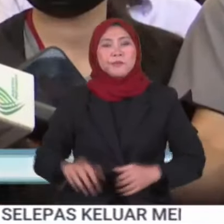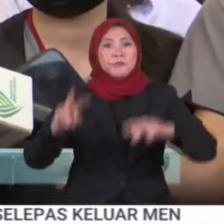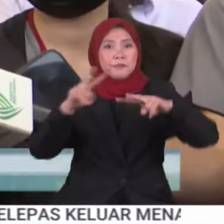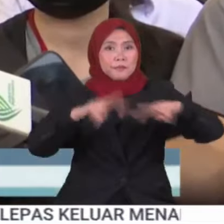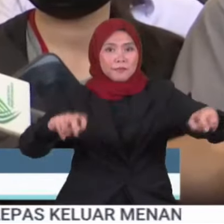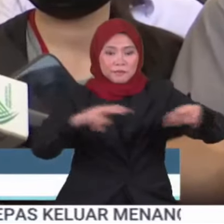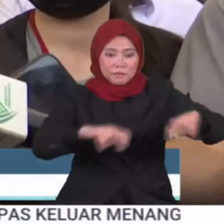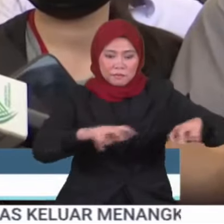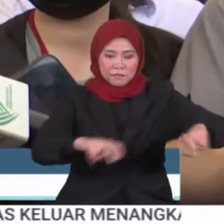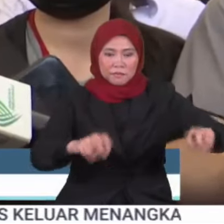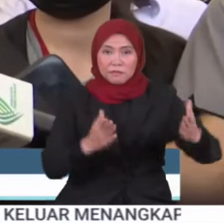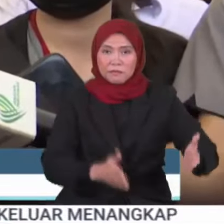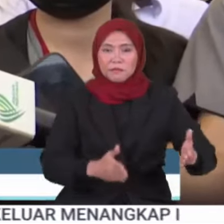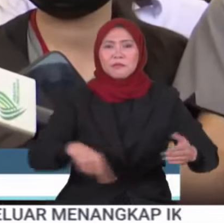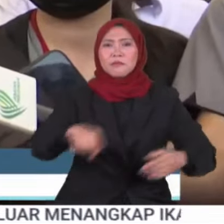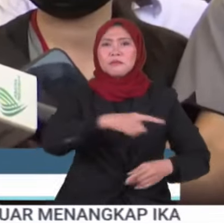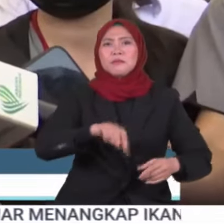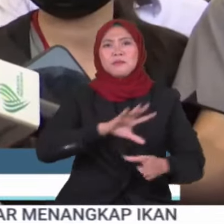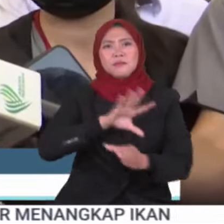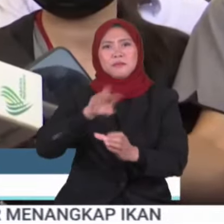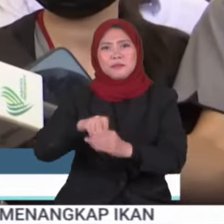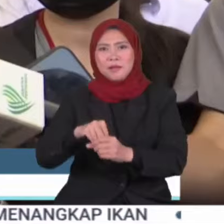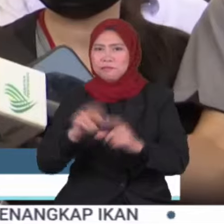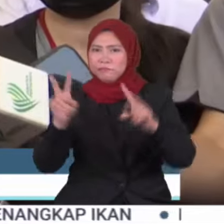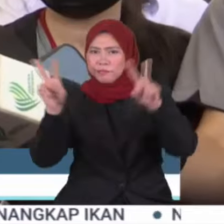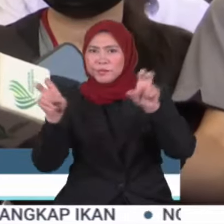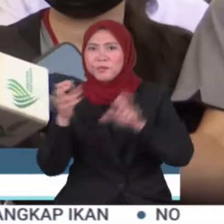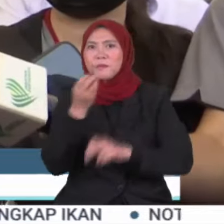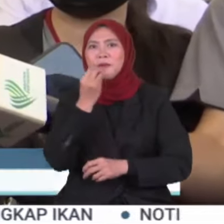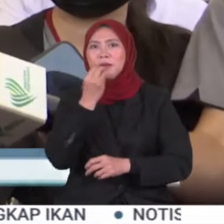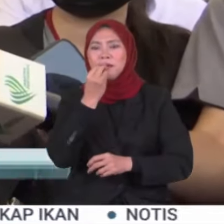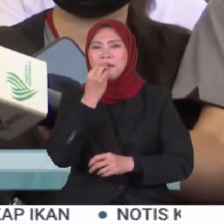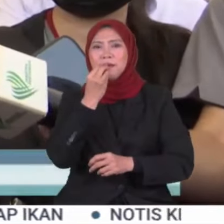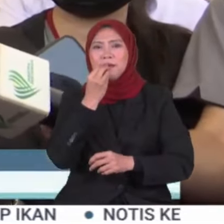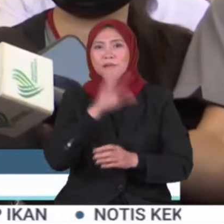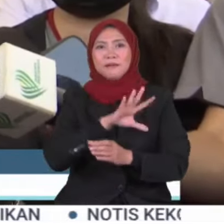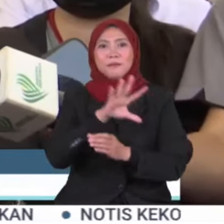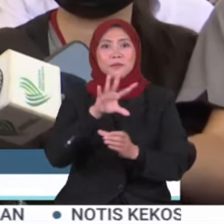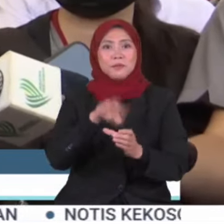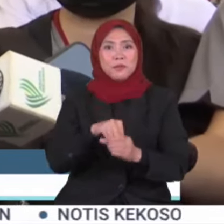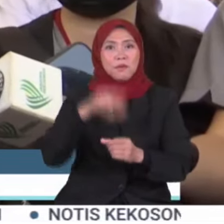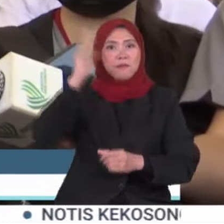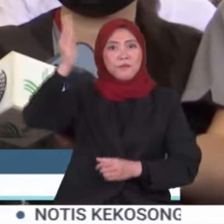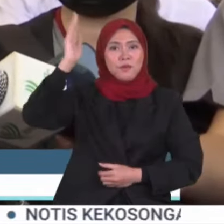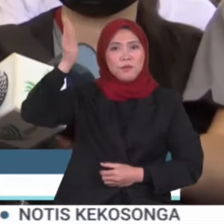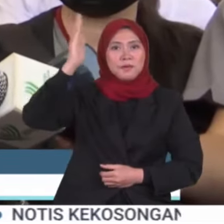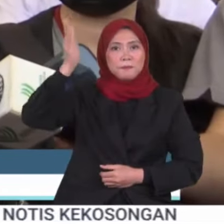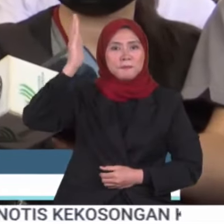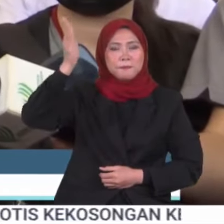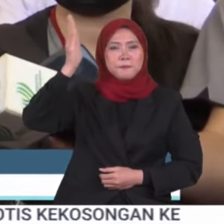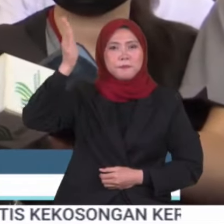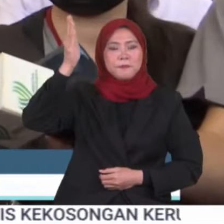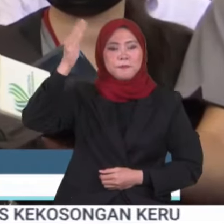kita sekarang ni semua terlibat hal pemakanan universiti, termasuk baru ini forum di